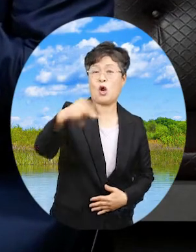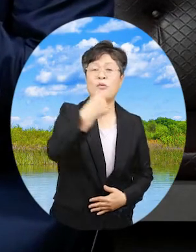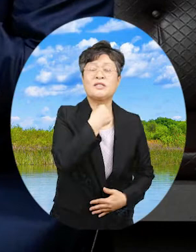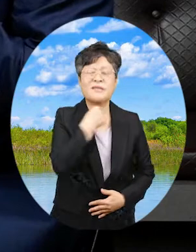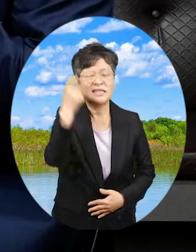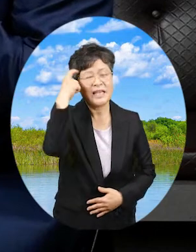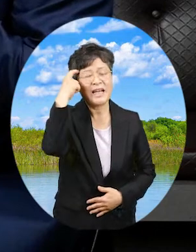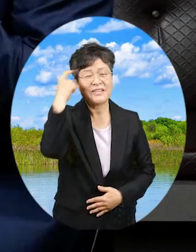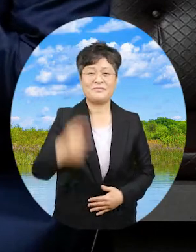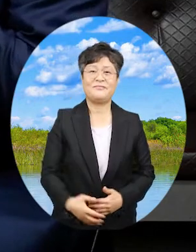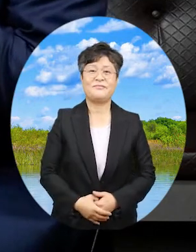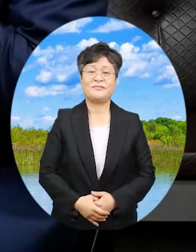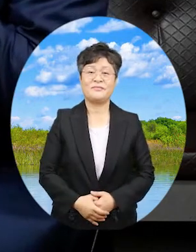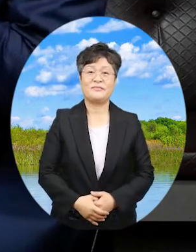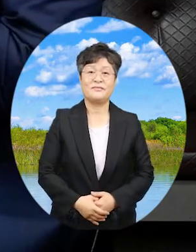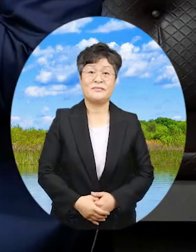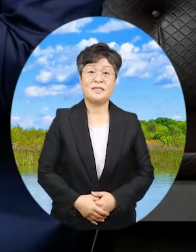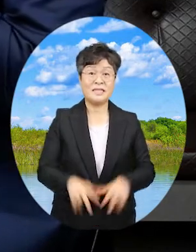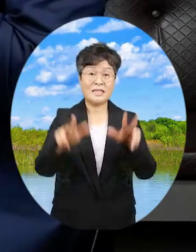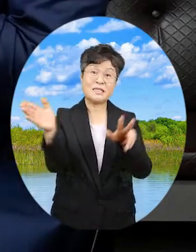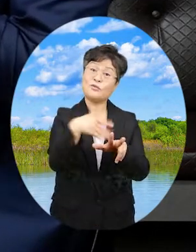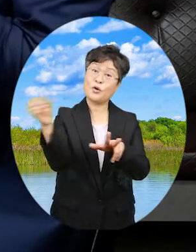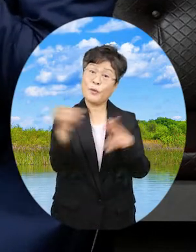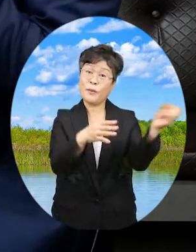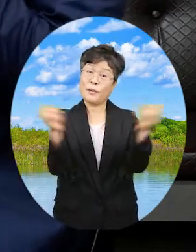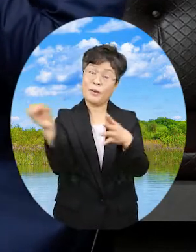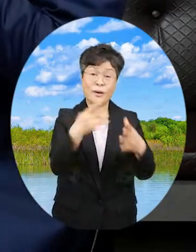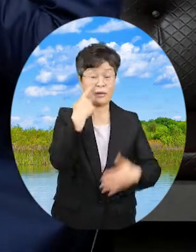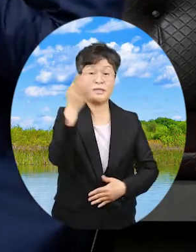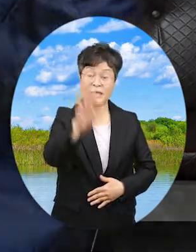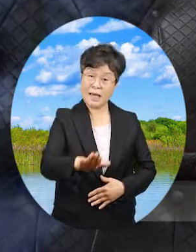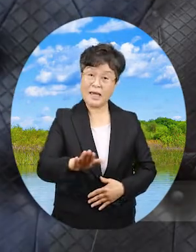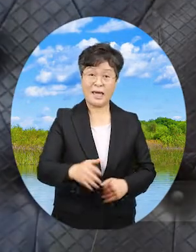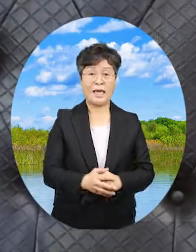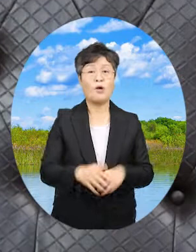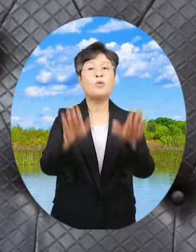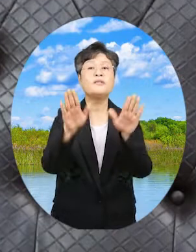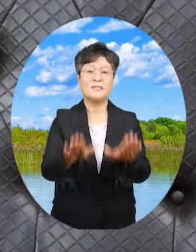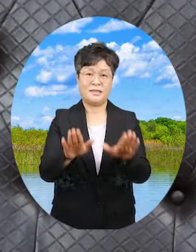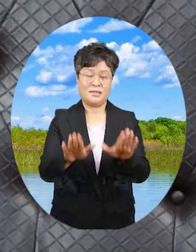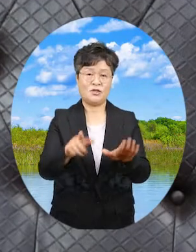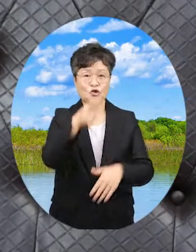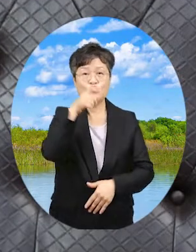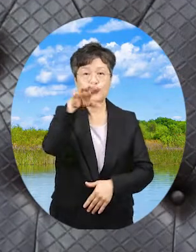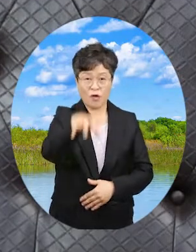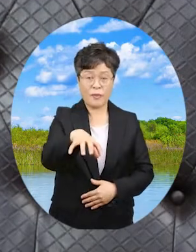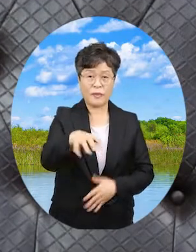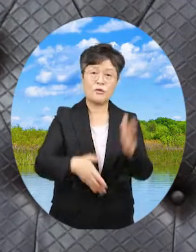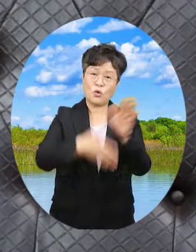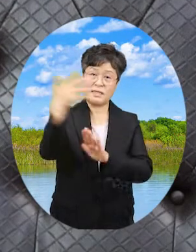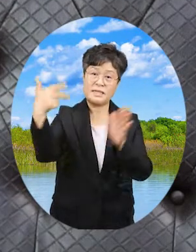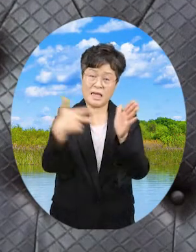수원 도시재단 물환경센터가 어떤 활동을 하고 있는지 한번 설명을 부탁드리겠습니다. 저희 물환경센터는 수원 도시재단에